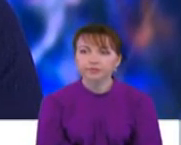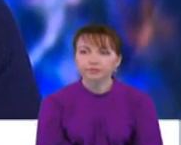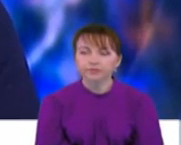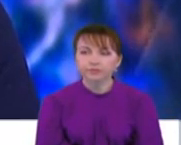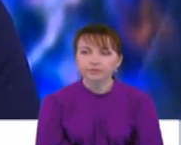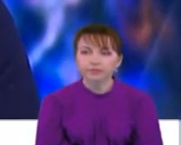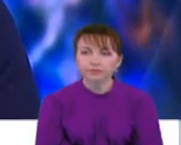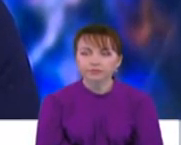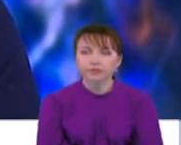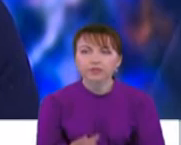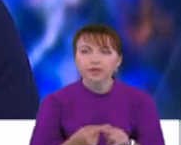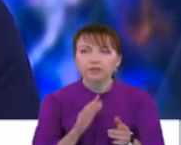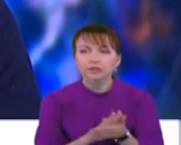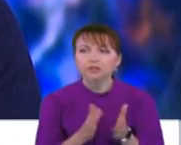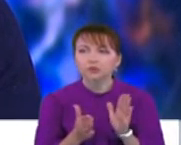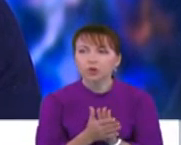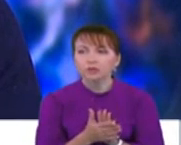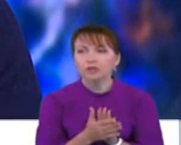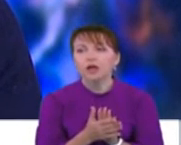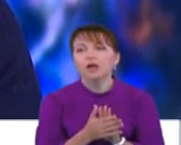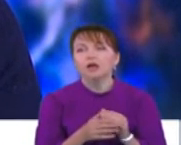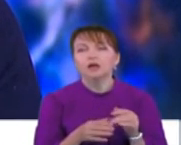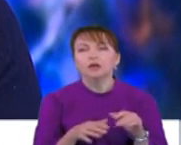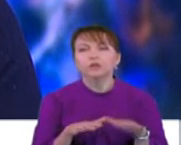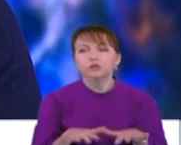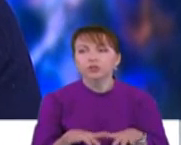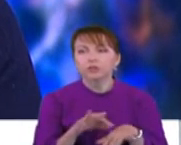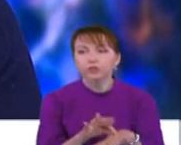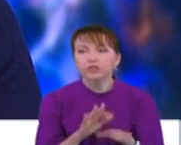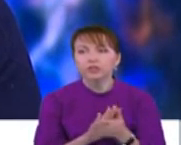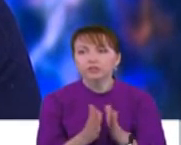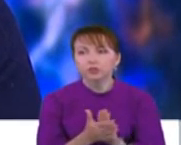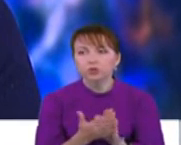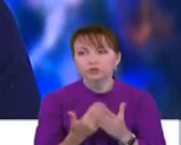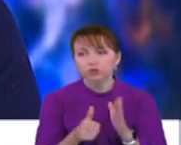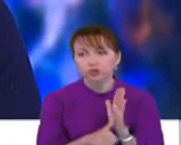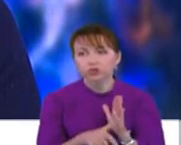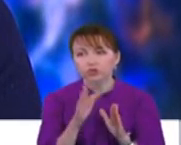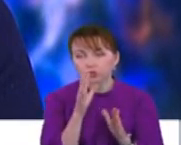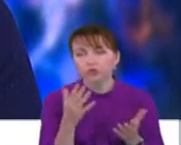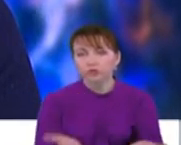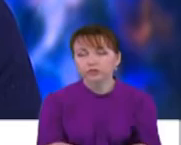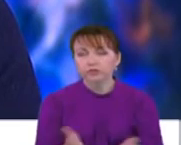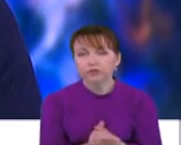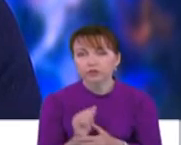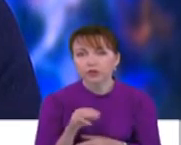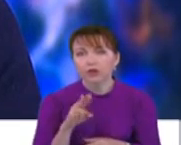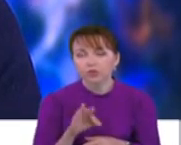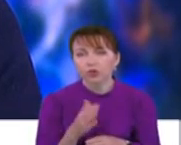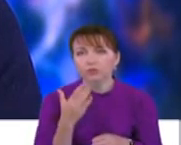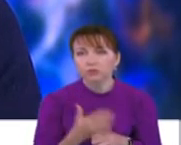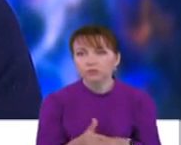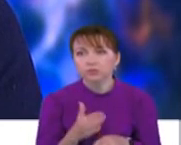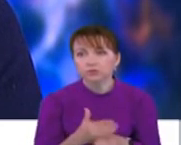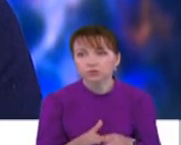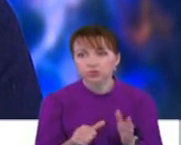ця ситуація в зоні проведення операції, вона, от вже шостий рік вже йде потихеньку. Все